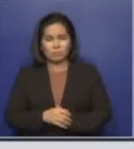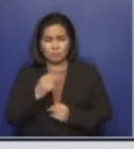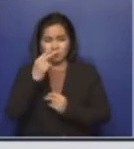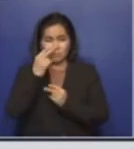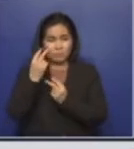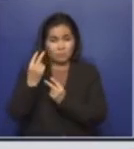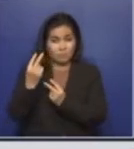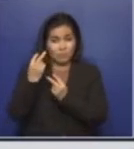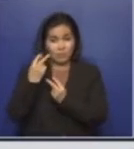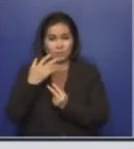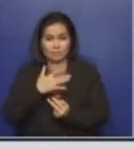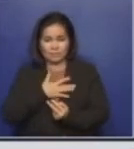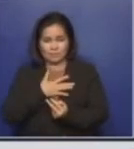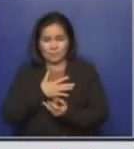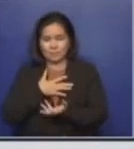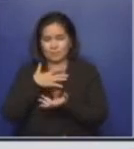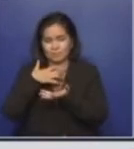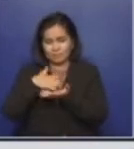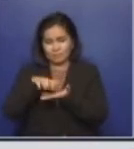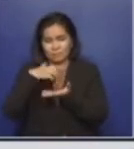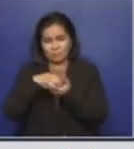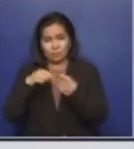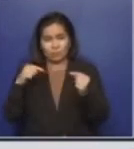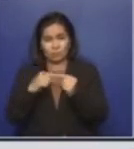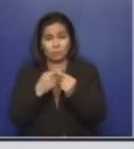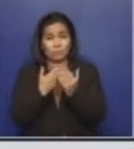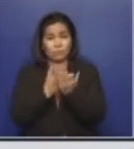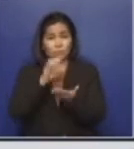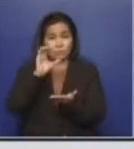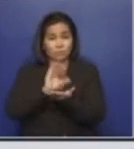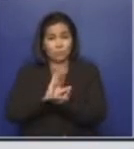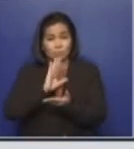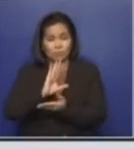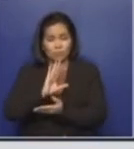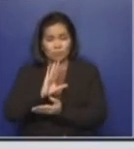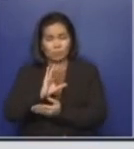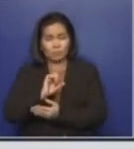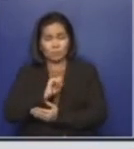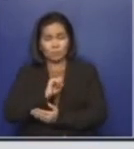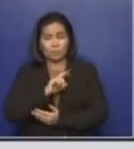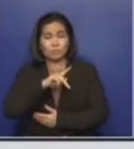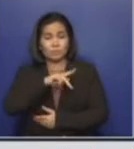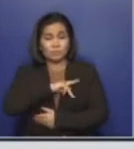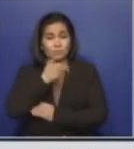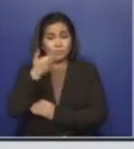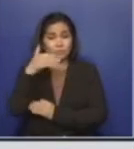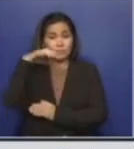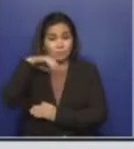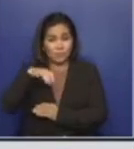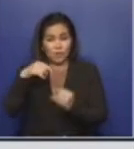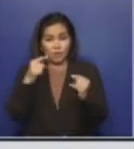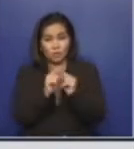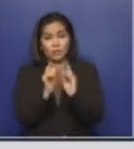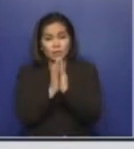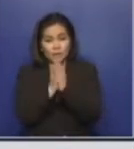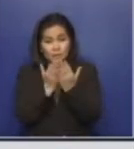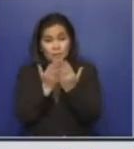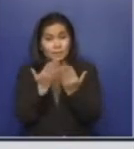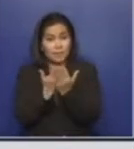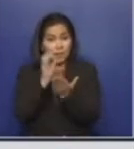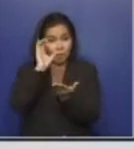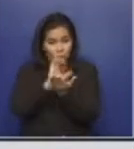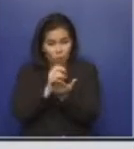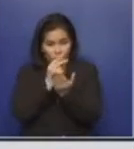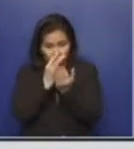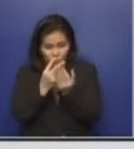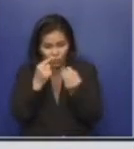าในงบประมาณของสำนักพระพุทธศาสนาแห่งชาติในขาวคาดแดงไงนะครับไปดูใน